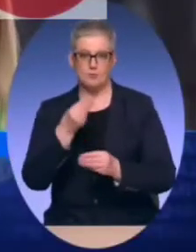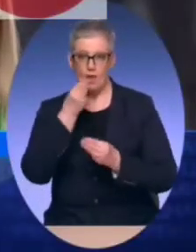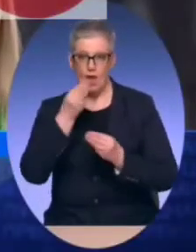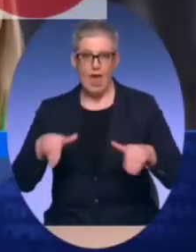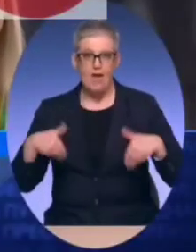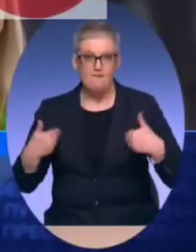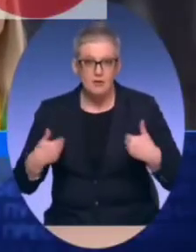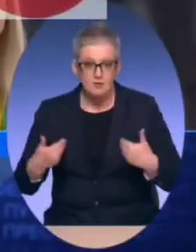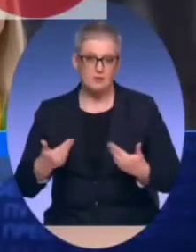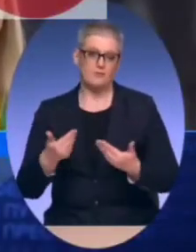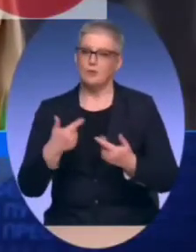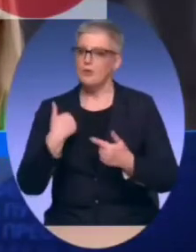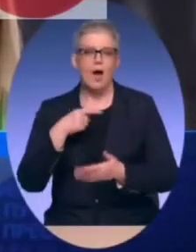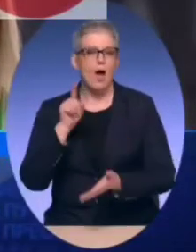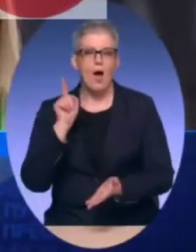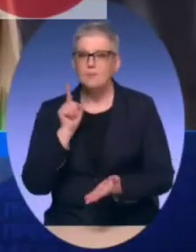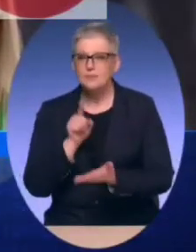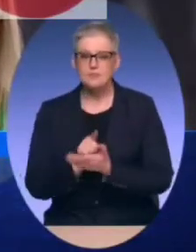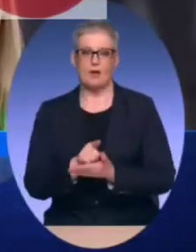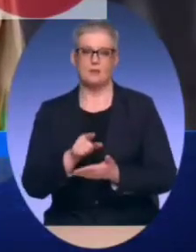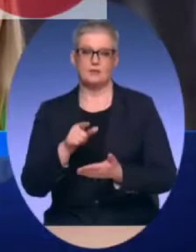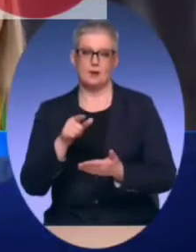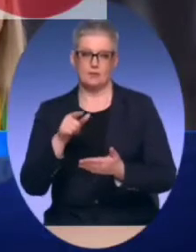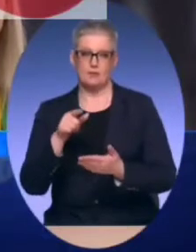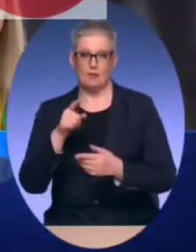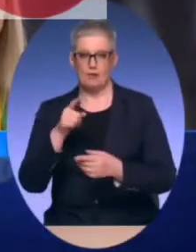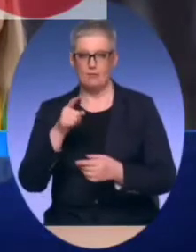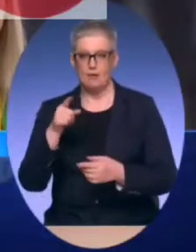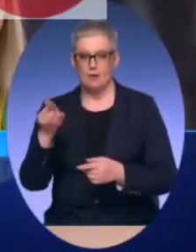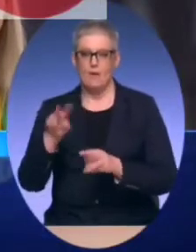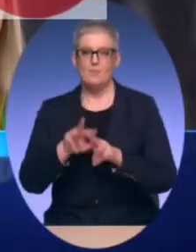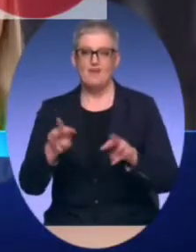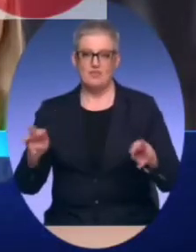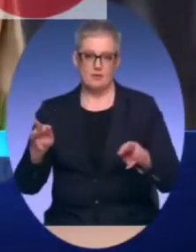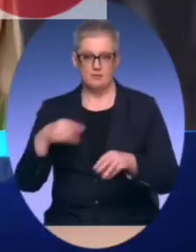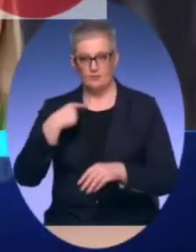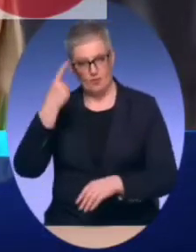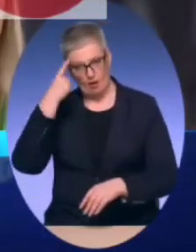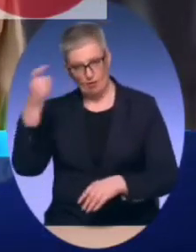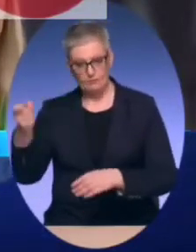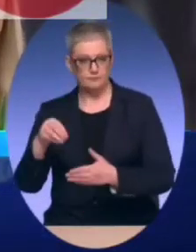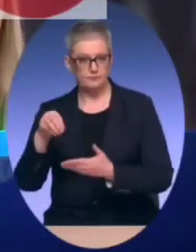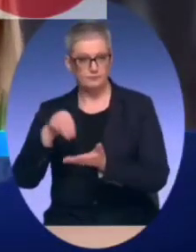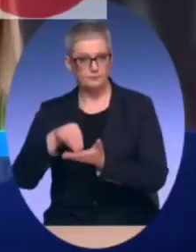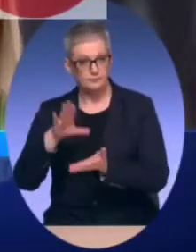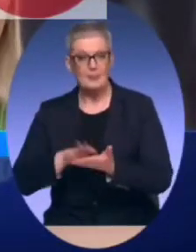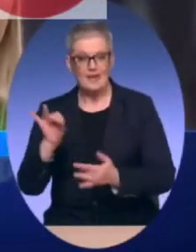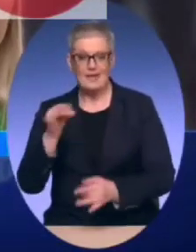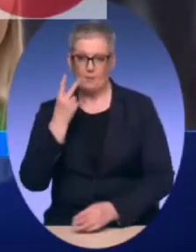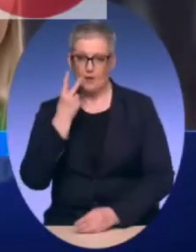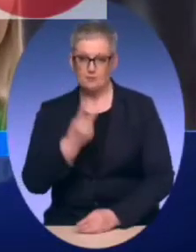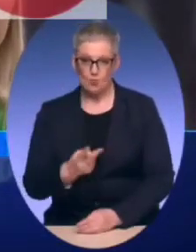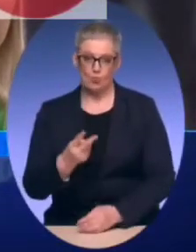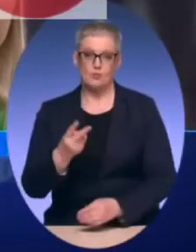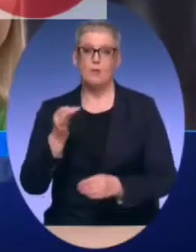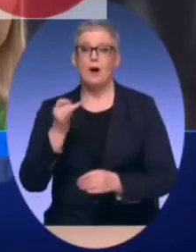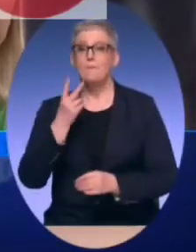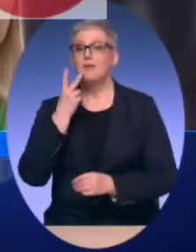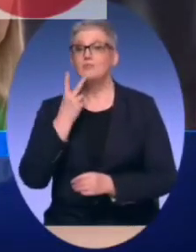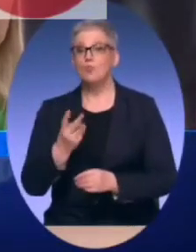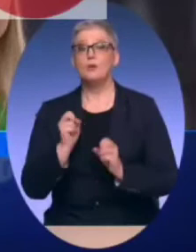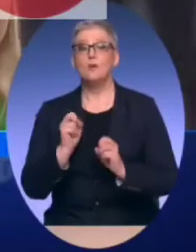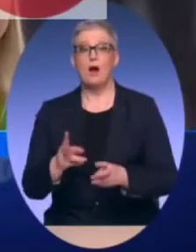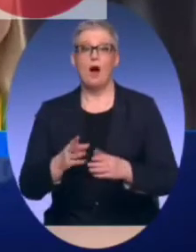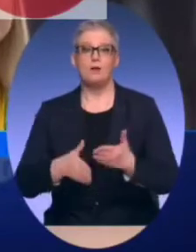Я обязательно об этом соответствующий сигнал в правительство подам и посмотрим. Ну, во-первых, посмотрим, на как их